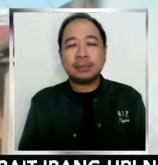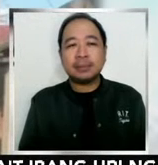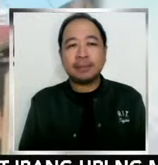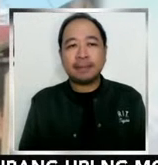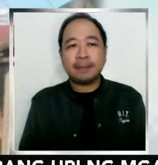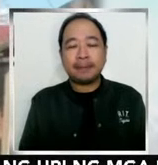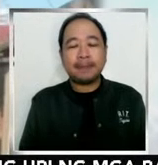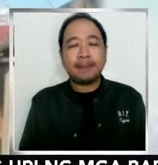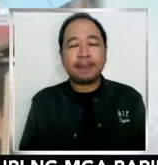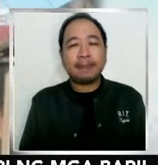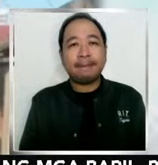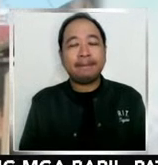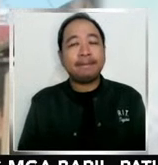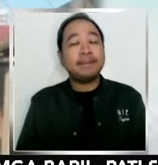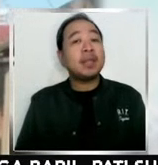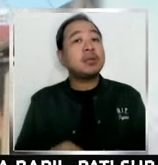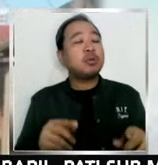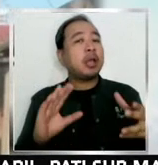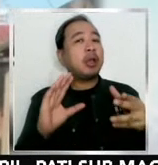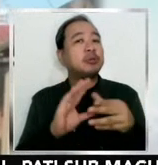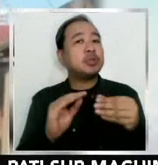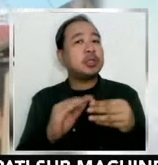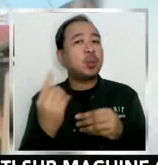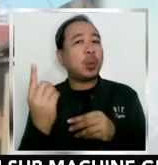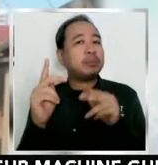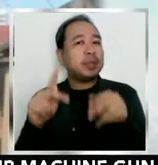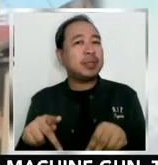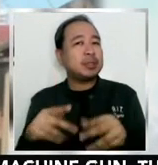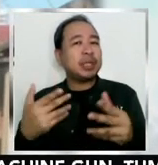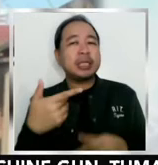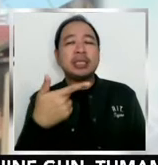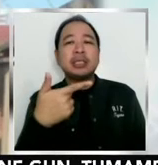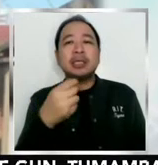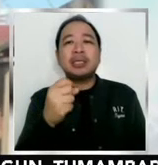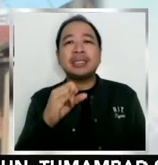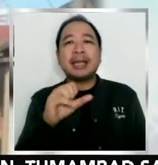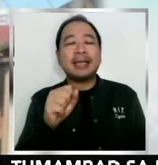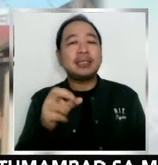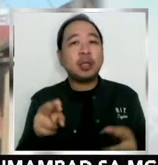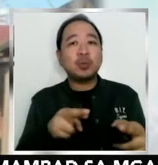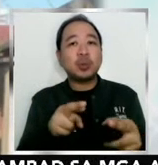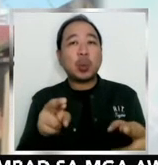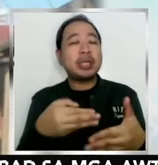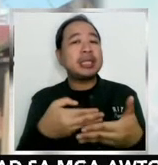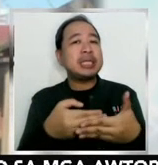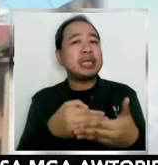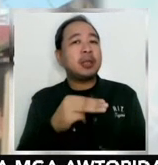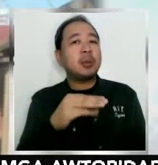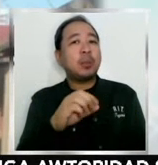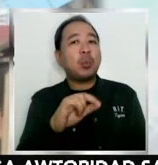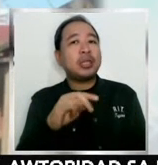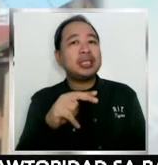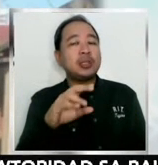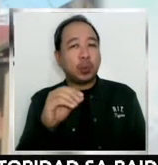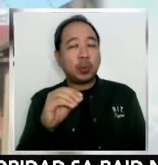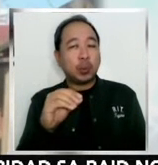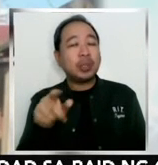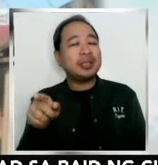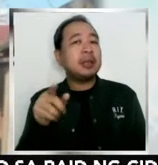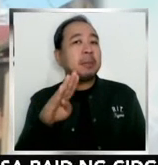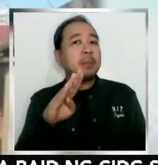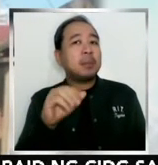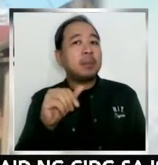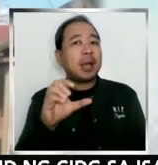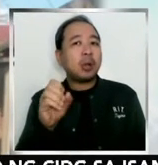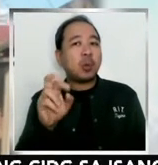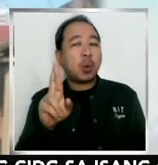Ito ng isang netizen sa GSIS Road sa bahagi ng Gardenia Valley Subdivision Molino 3 sa Bacoor, Cavite. Pabiro niya itong